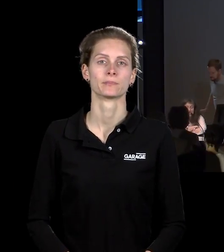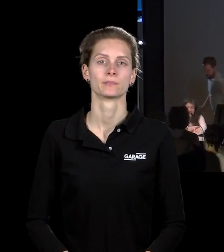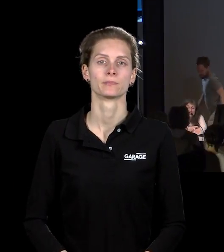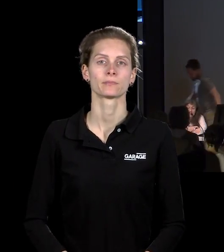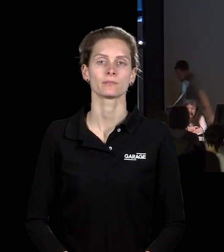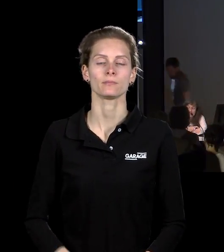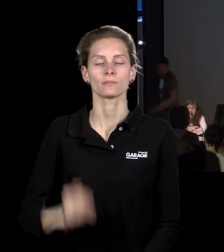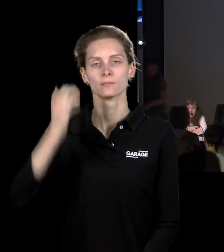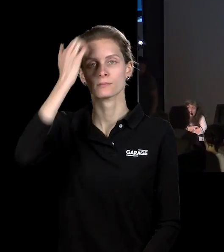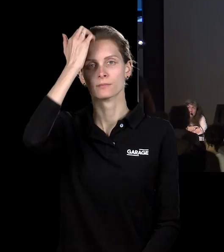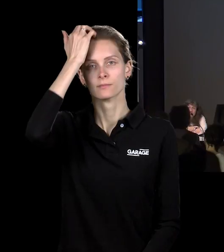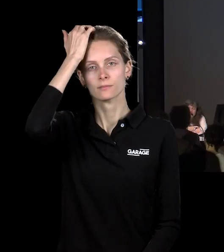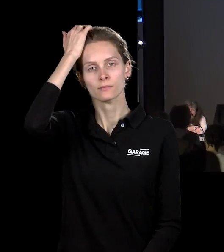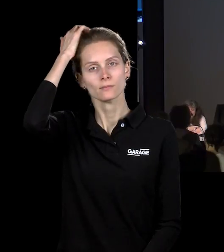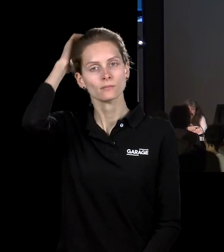Через